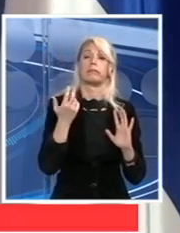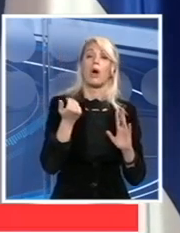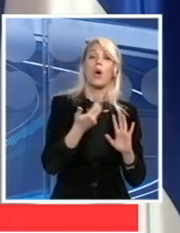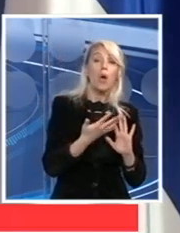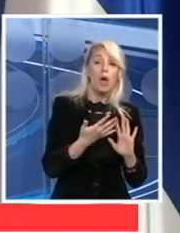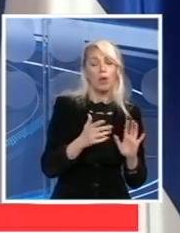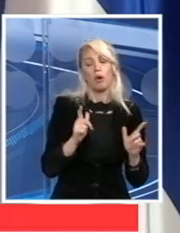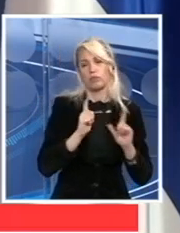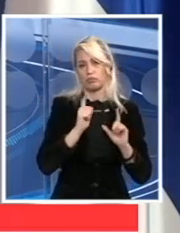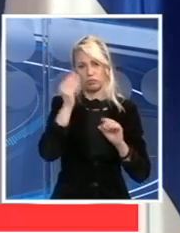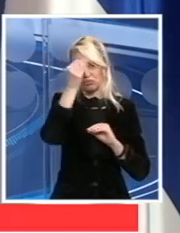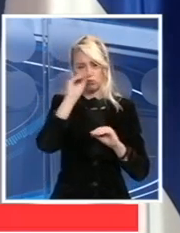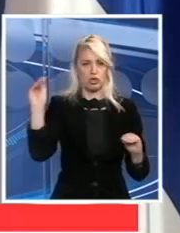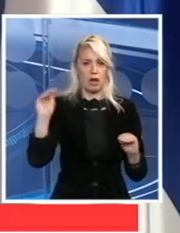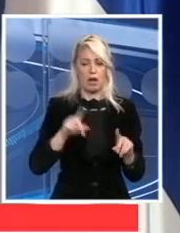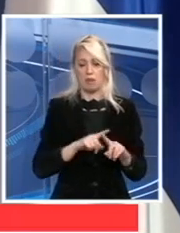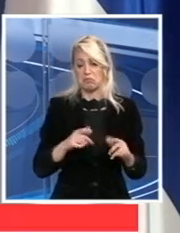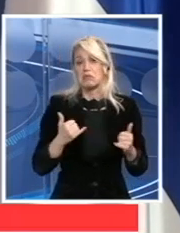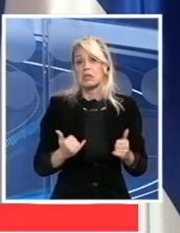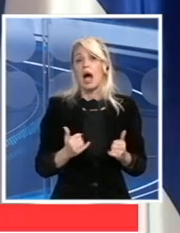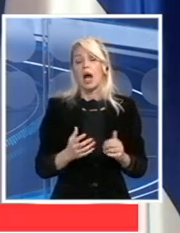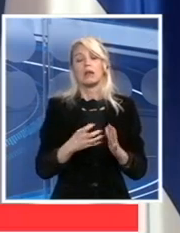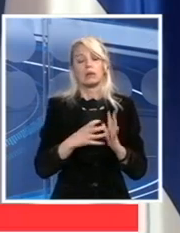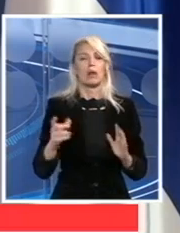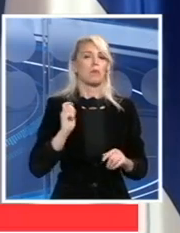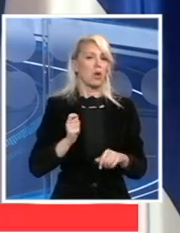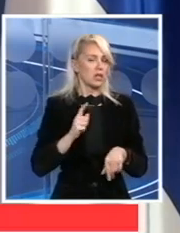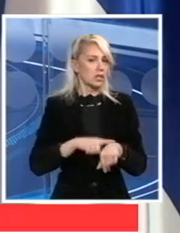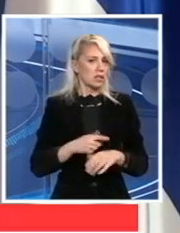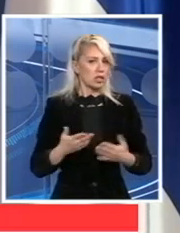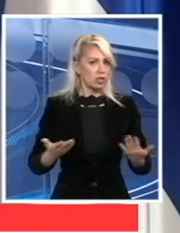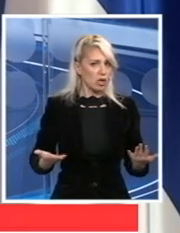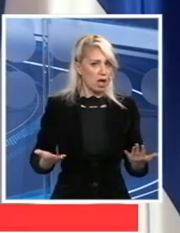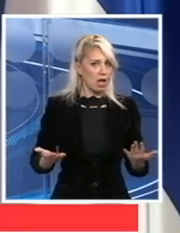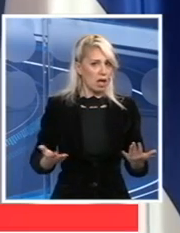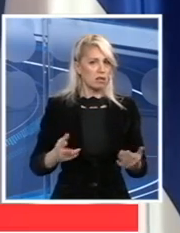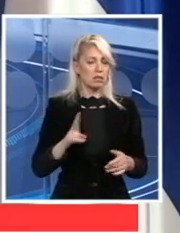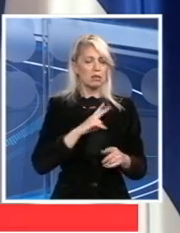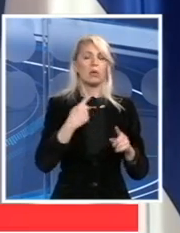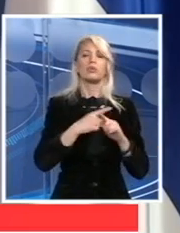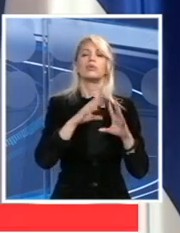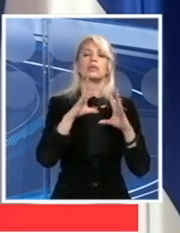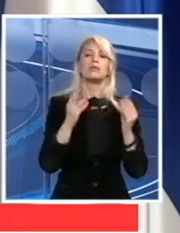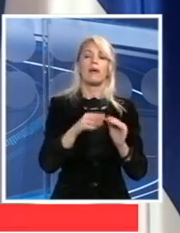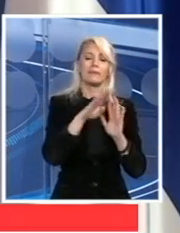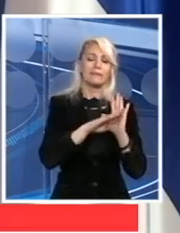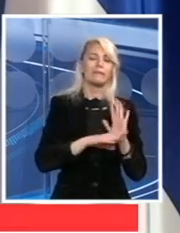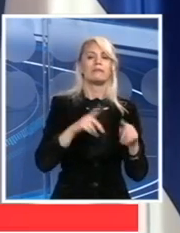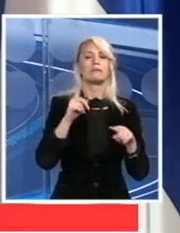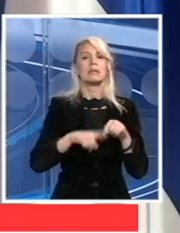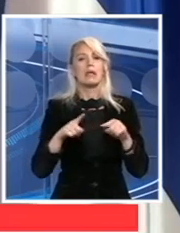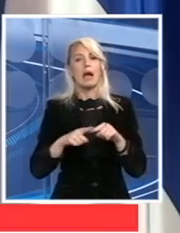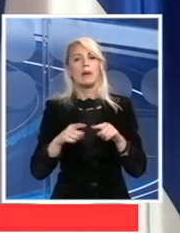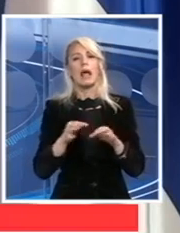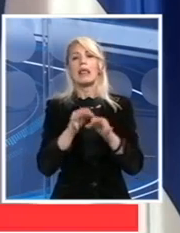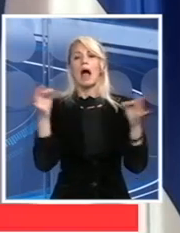saopštavati. Za sada još uvek važe i policijski čas i važe sve mere zabrane javnog